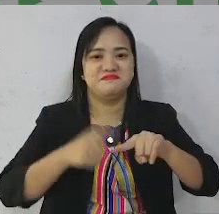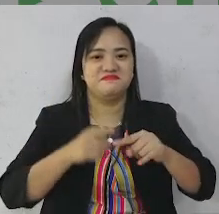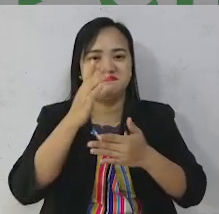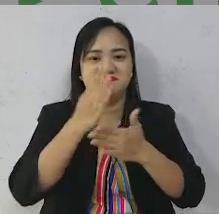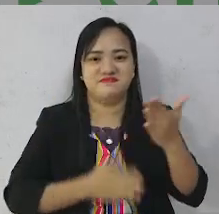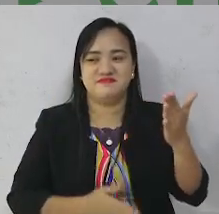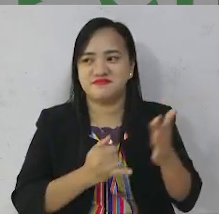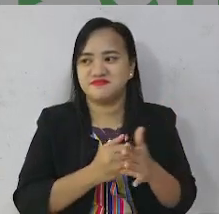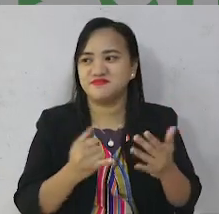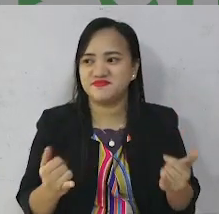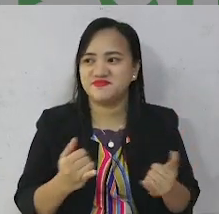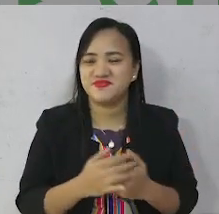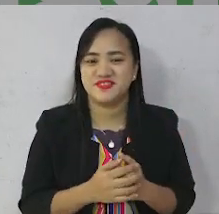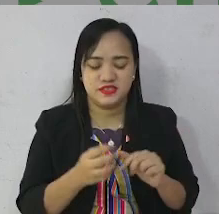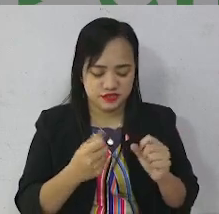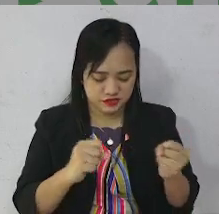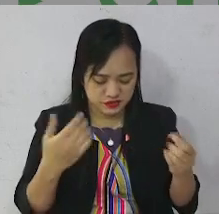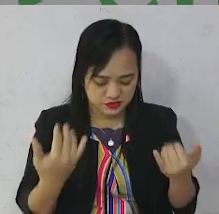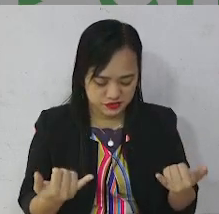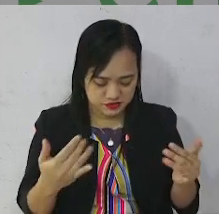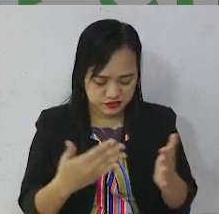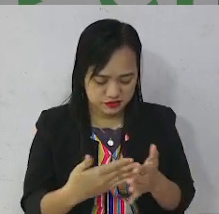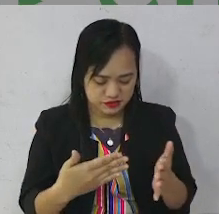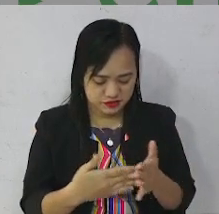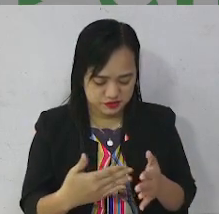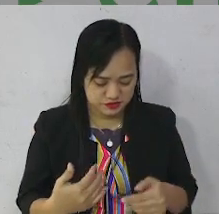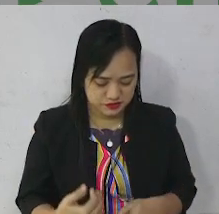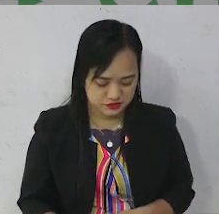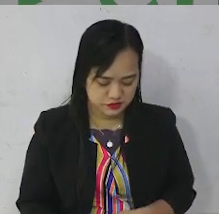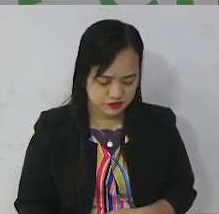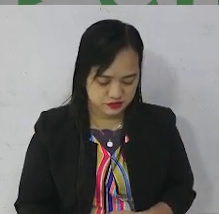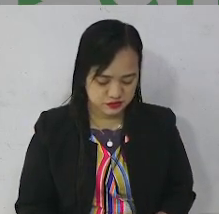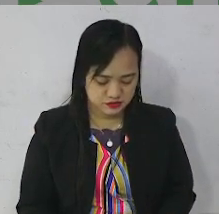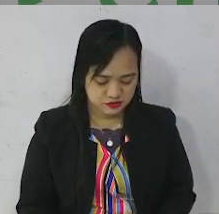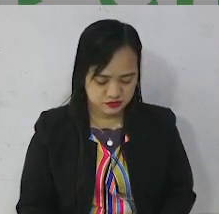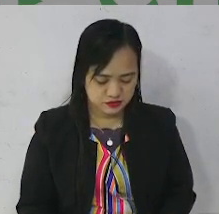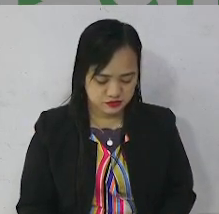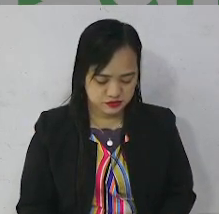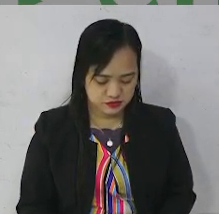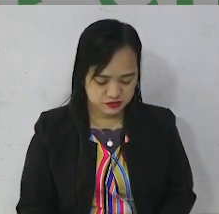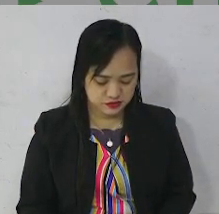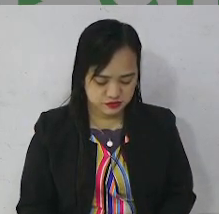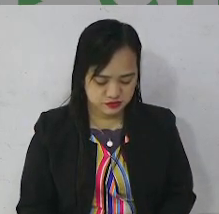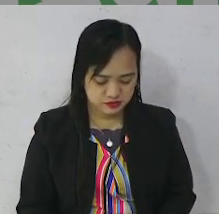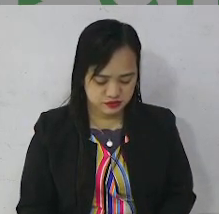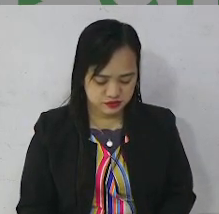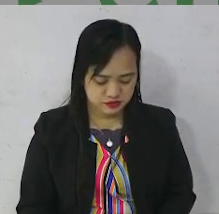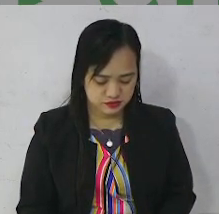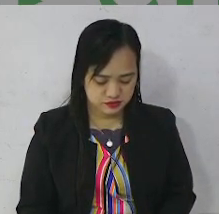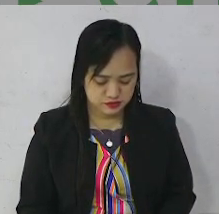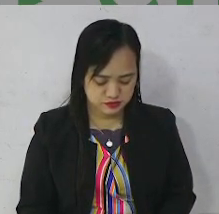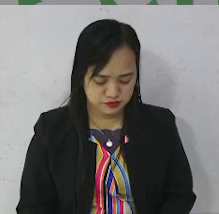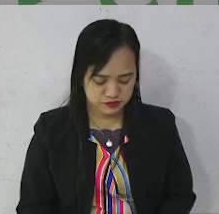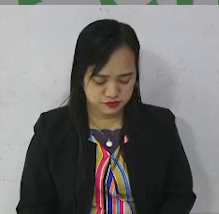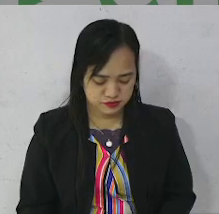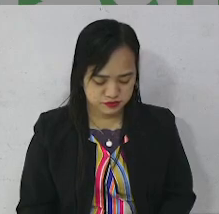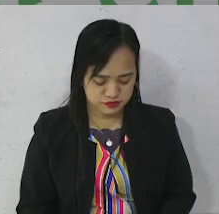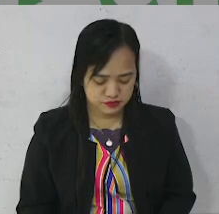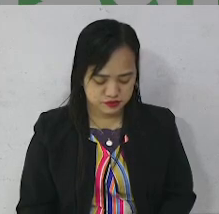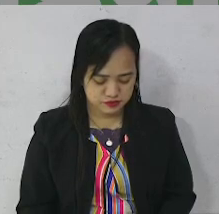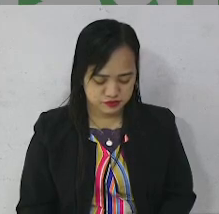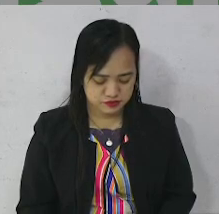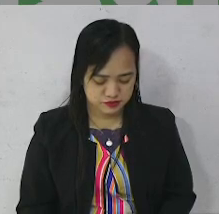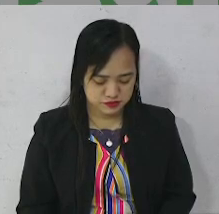mo Okay so again ha ah p meron man kayong nakikita ng mga ganito na ginagawa pa rin nila